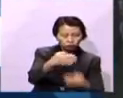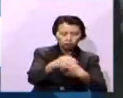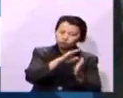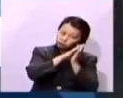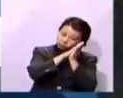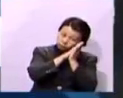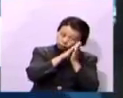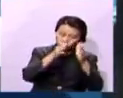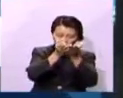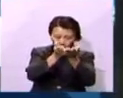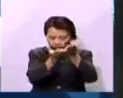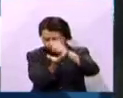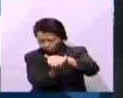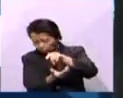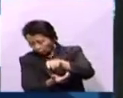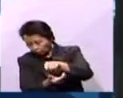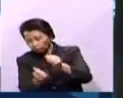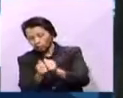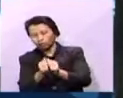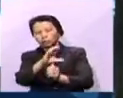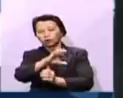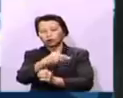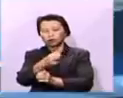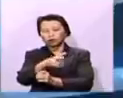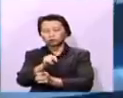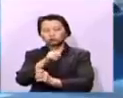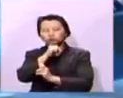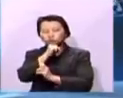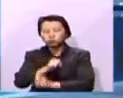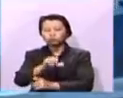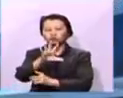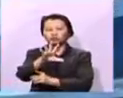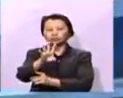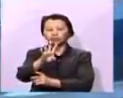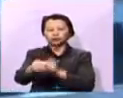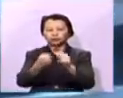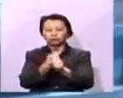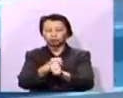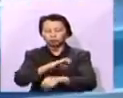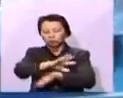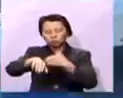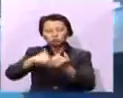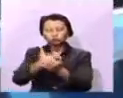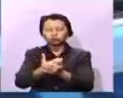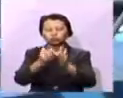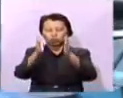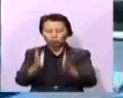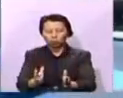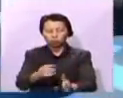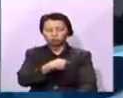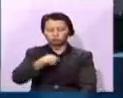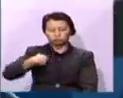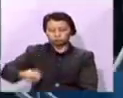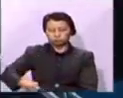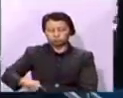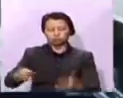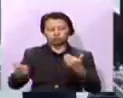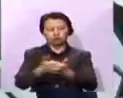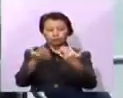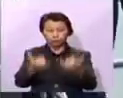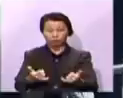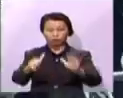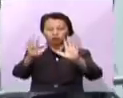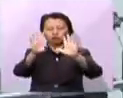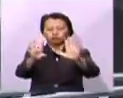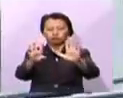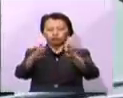tidur kapal itu pula ialah Chen Zufen, 54 tahun. Kesemua mangsa merupakan warga negara China. Sehingga kini,